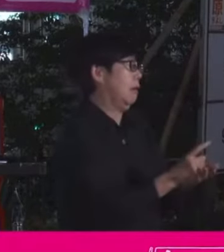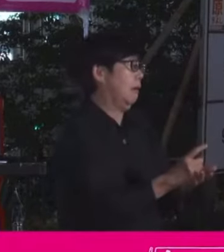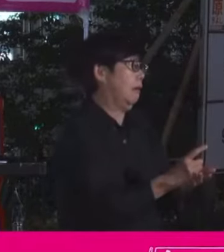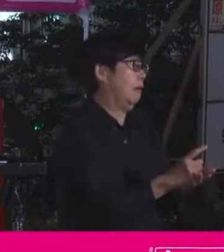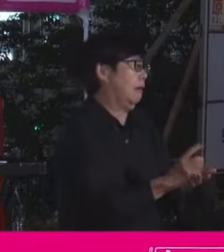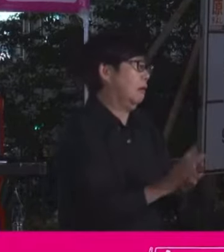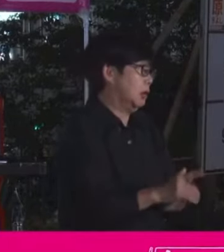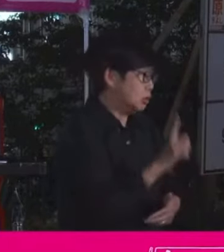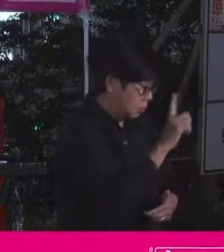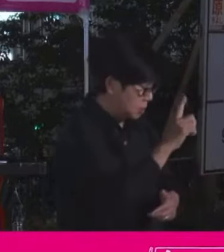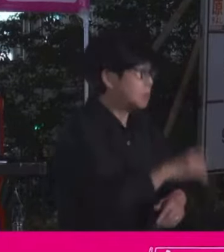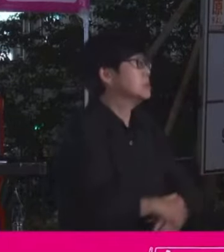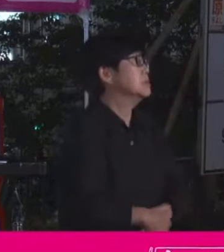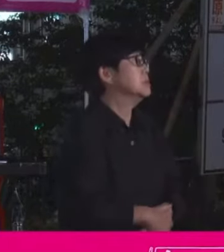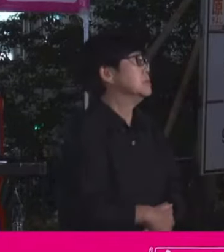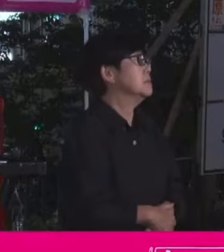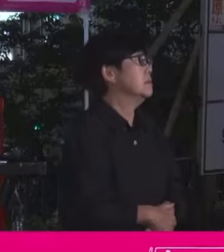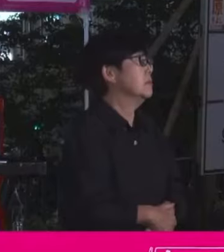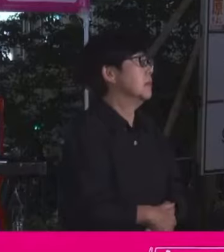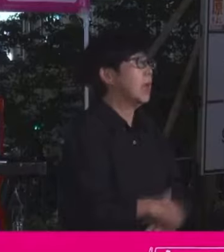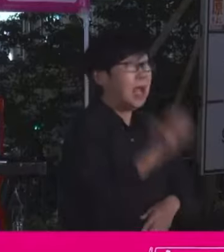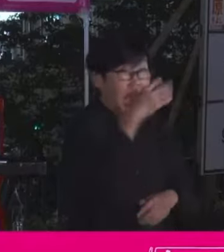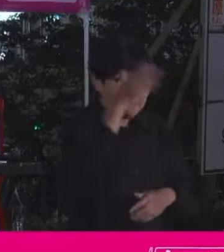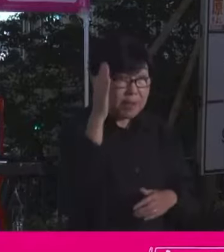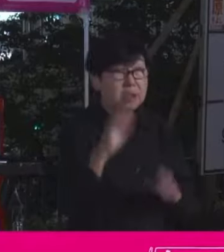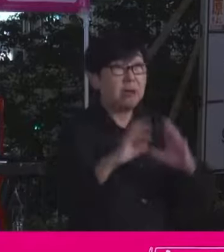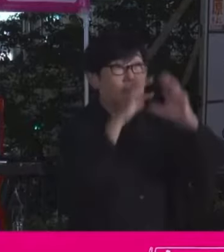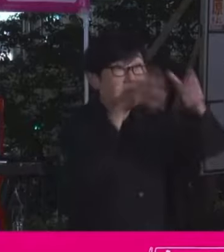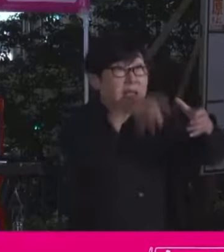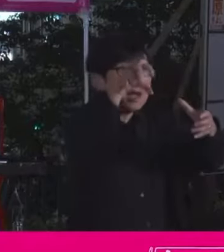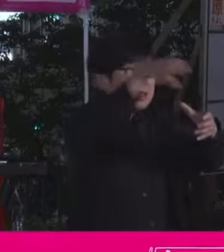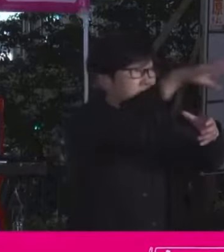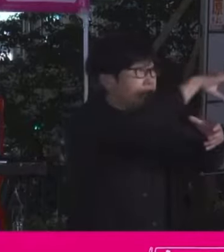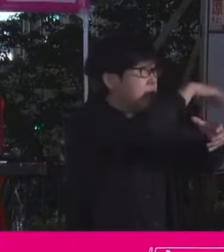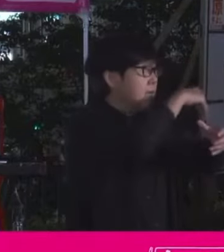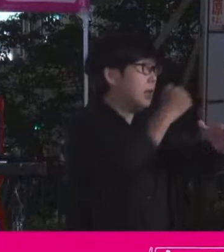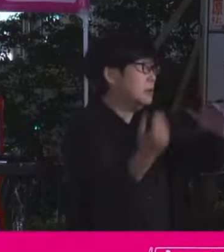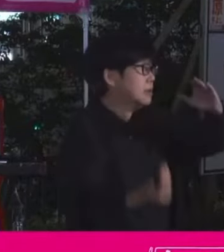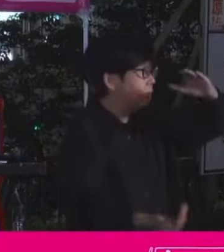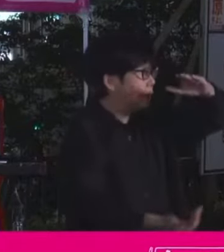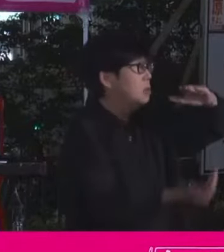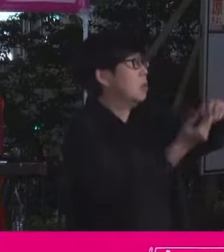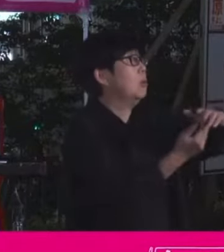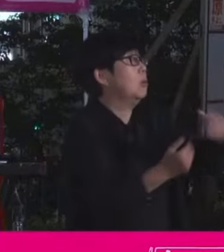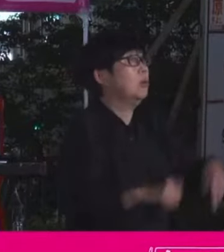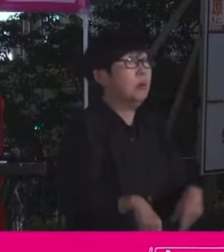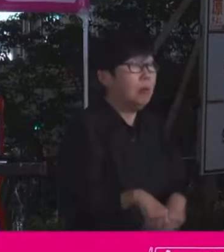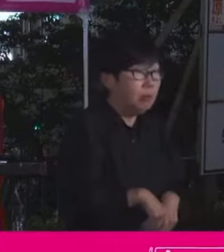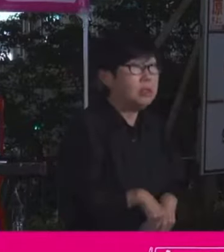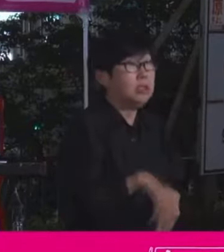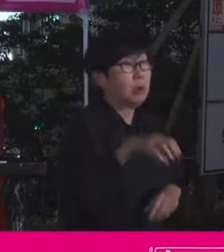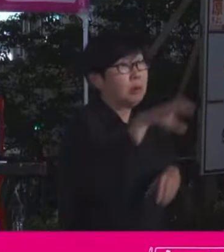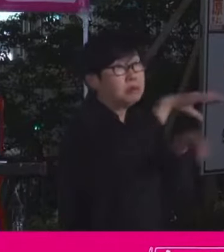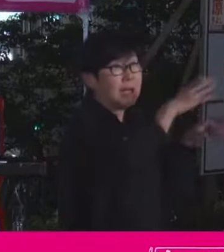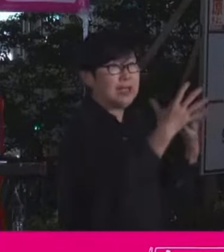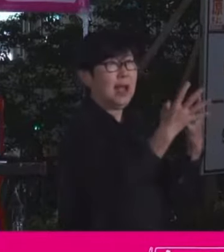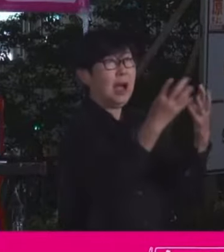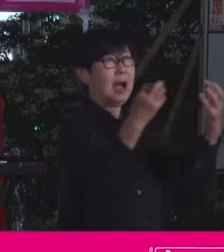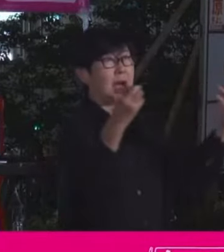一つです。アメリカは世界で一番軍事基地を国外に置いている国なんです